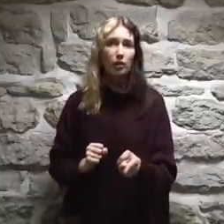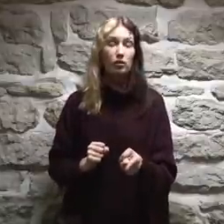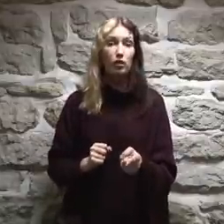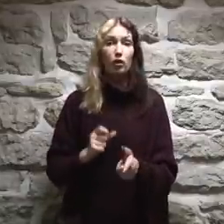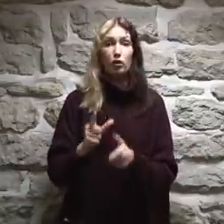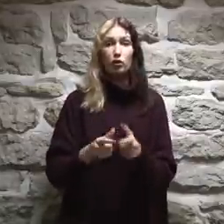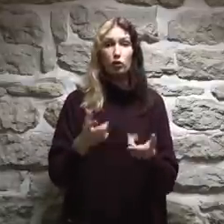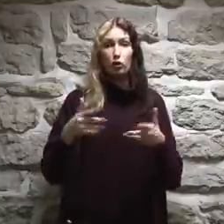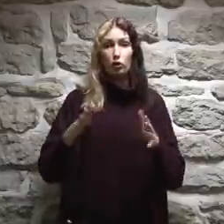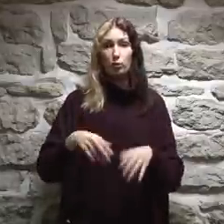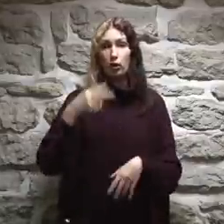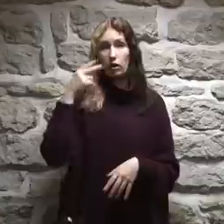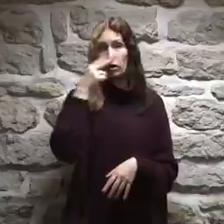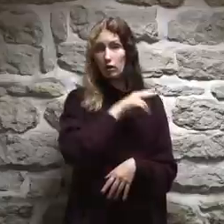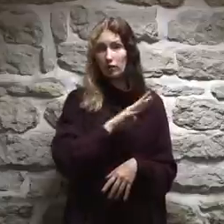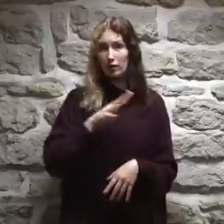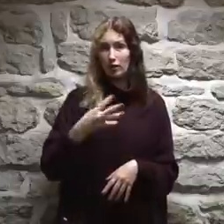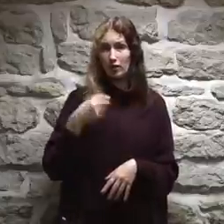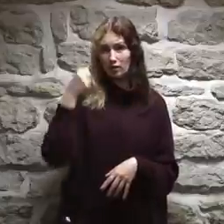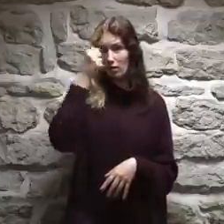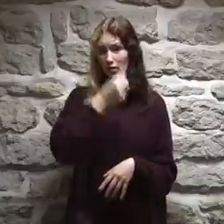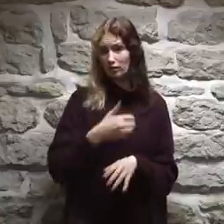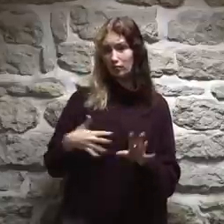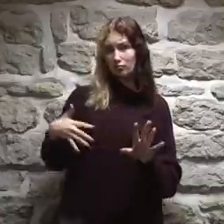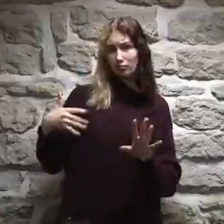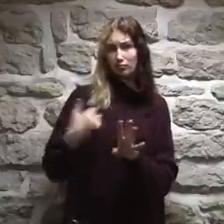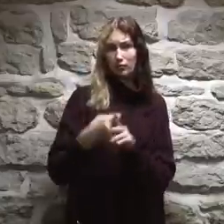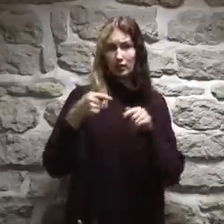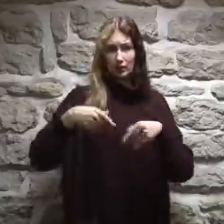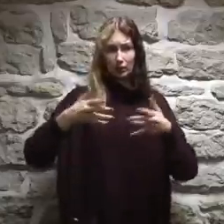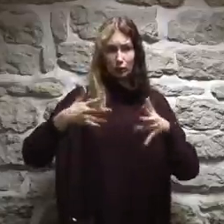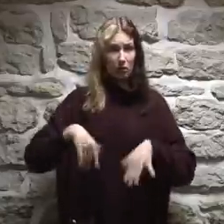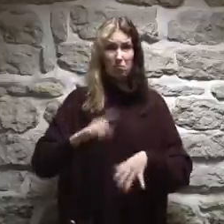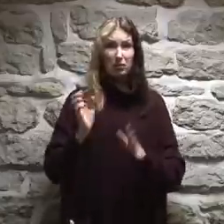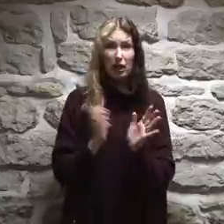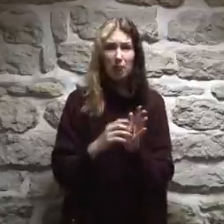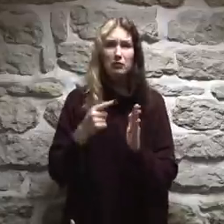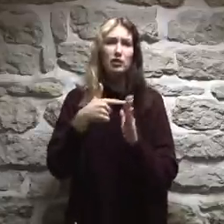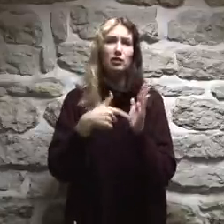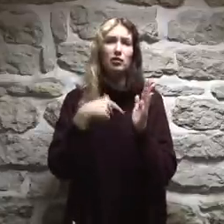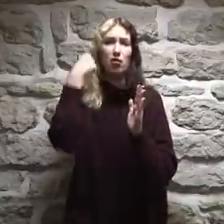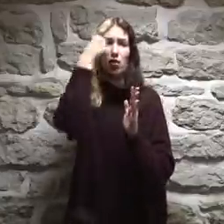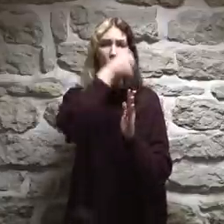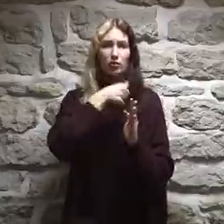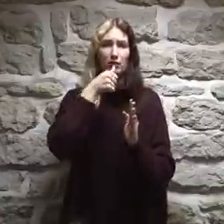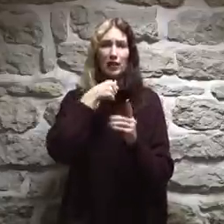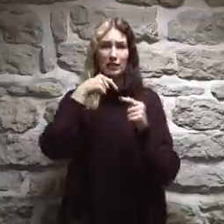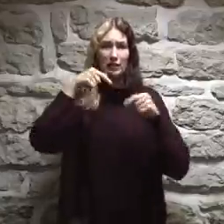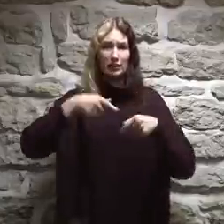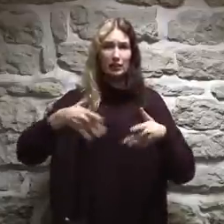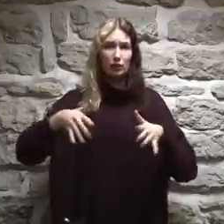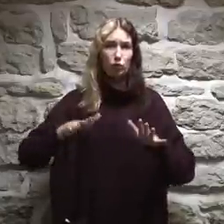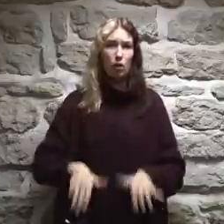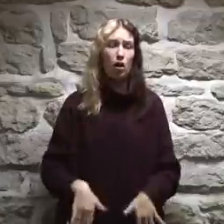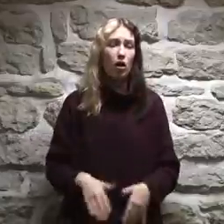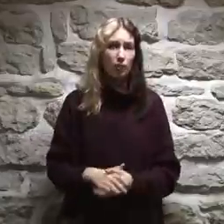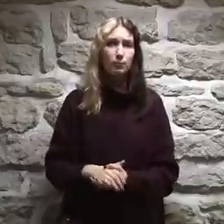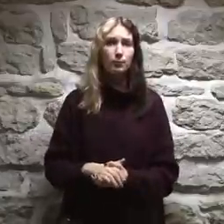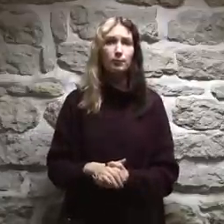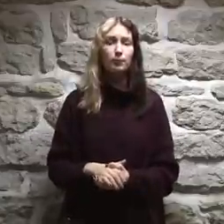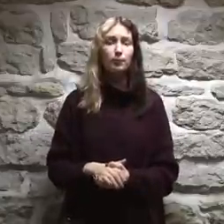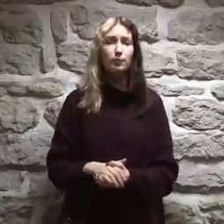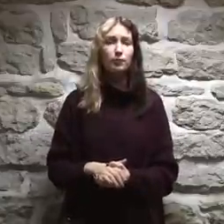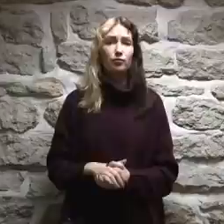juba 2004. aastast, nii et 17 aastat on nad siin olnud, 3 korda on eraldi käinud.